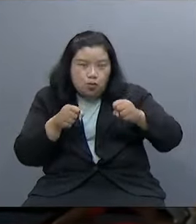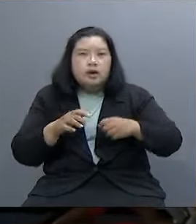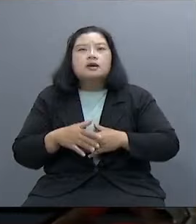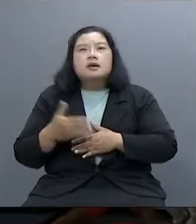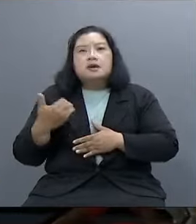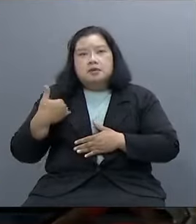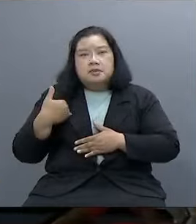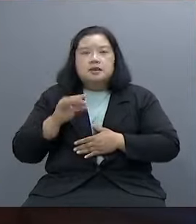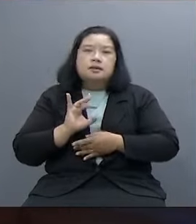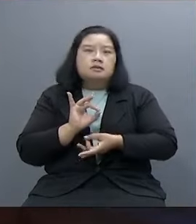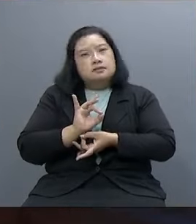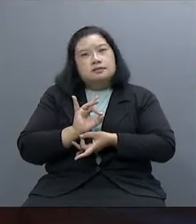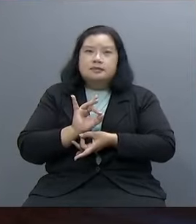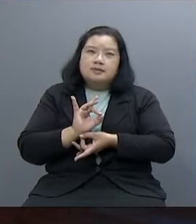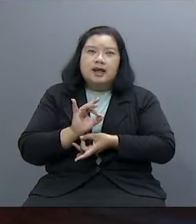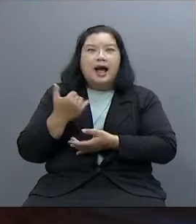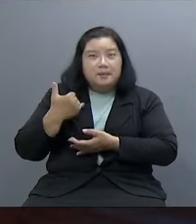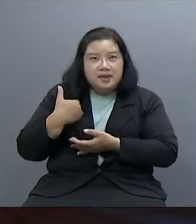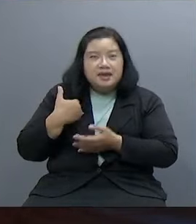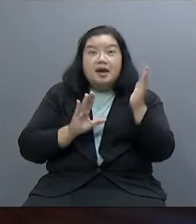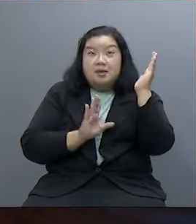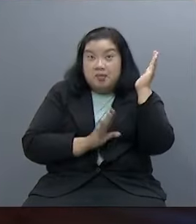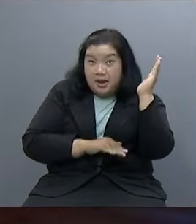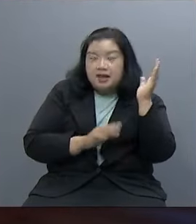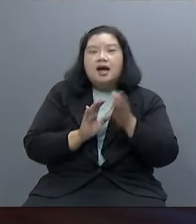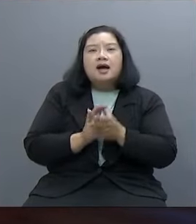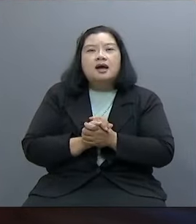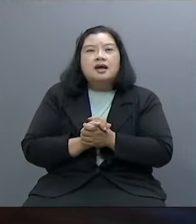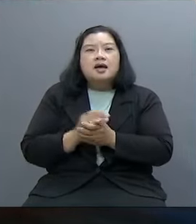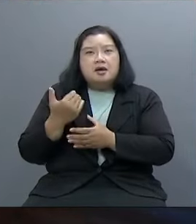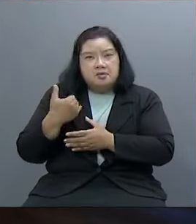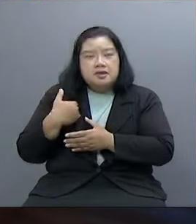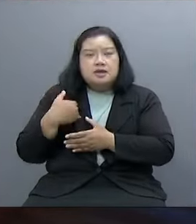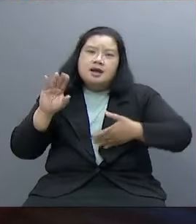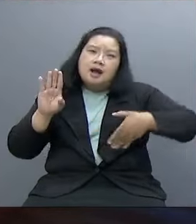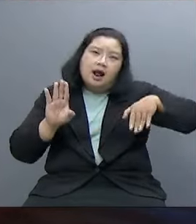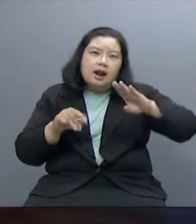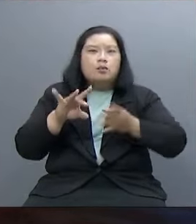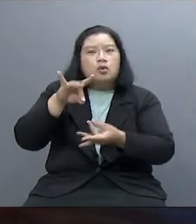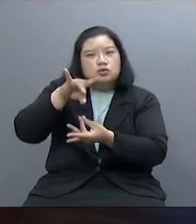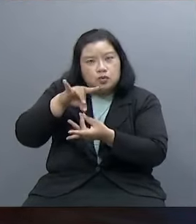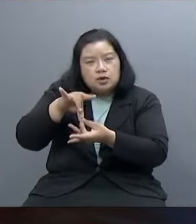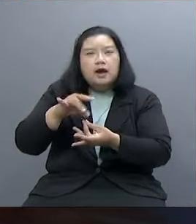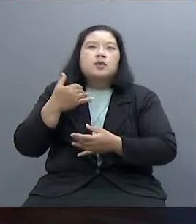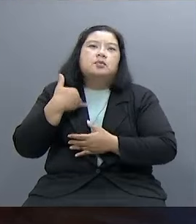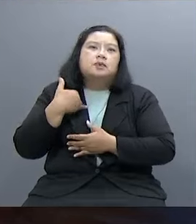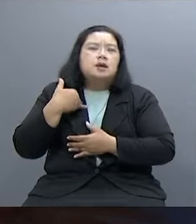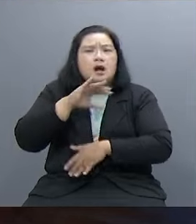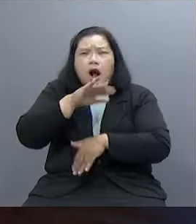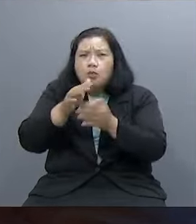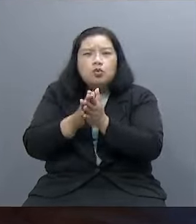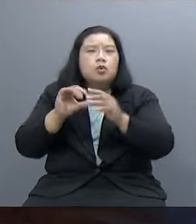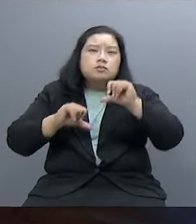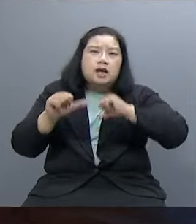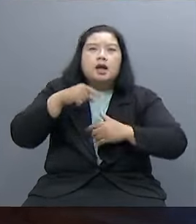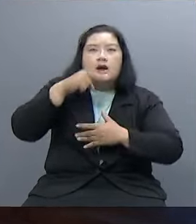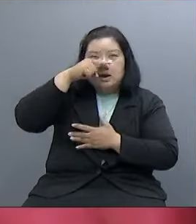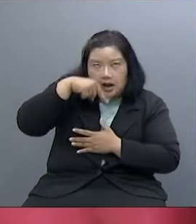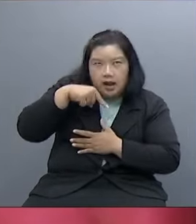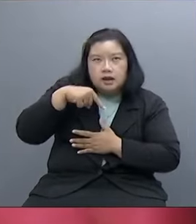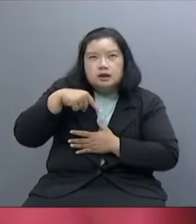ชุดรำมโนราบูชายัญระบำศรีวิชัยค่ะเป็นการผสมผสานนะคะระหว่างการแสดงของไทยดนตรีไ